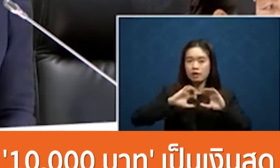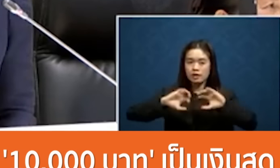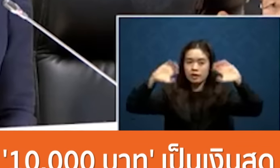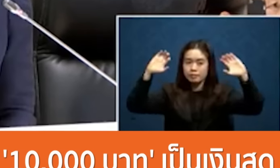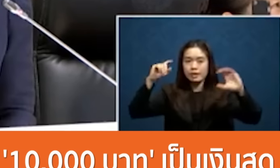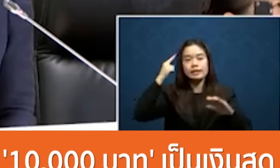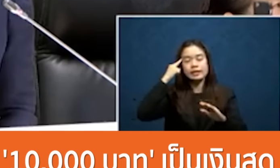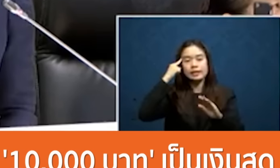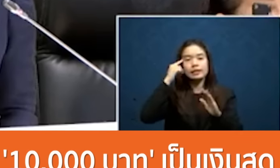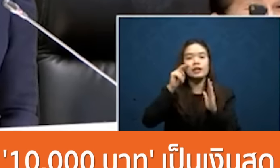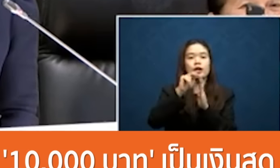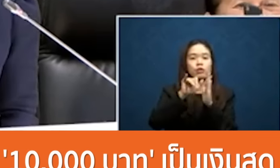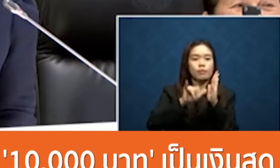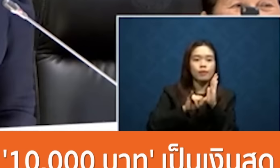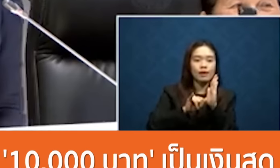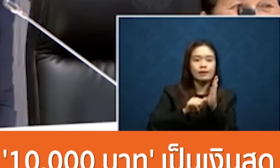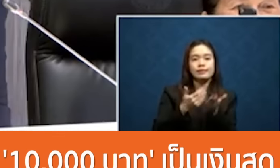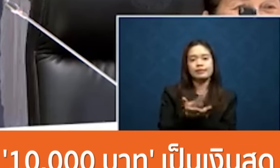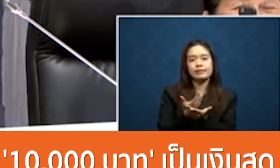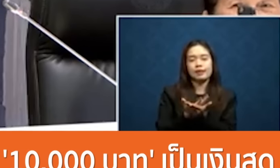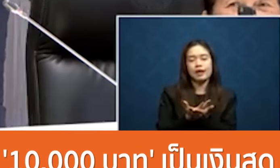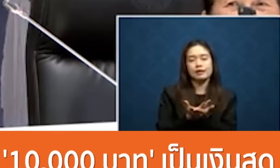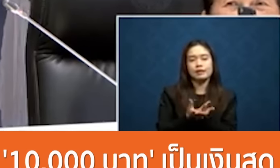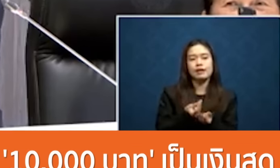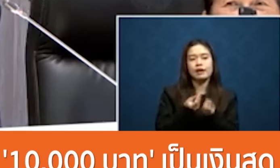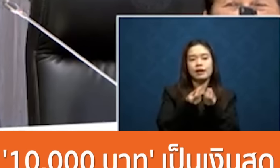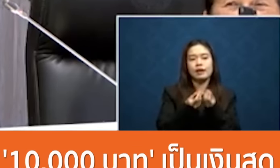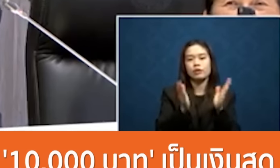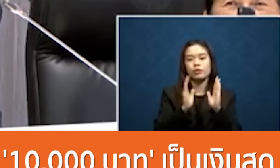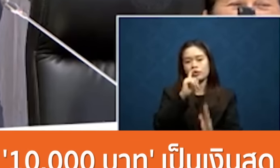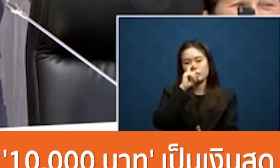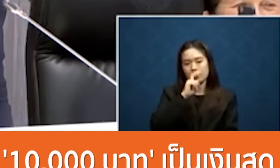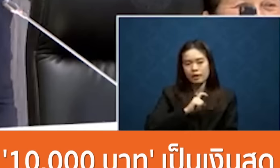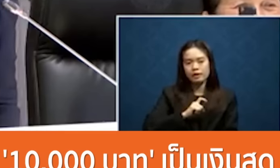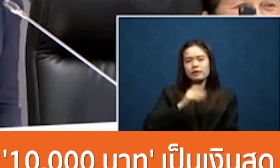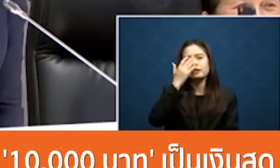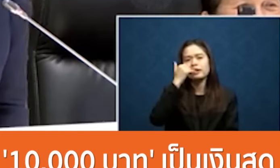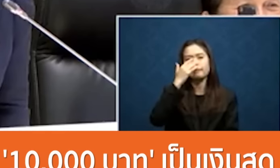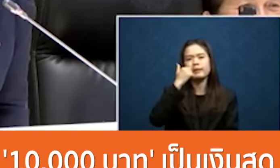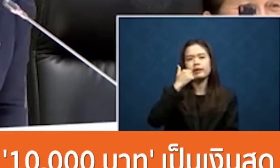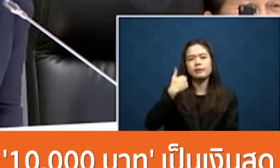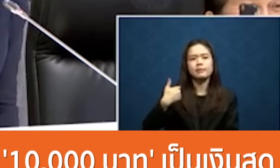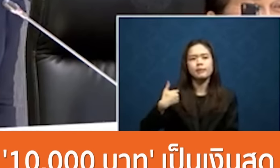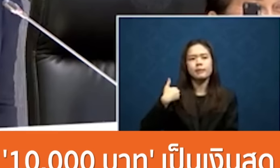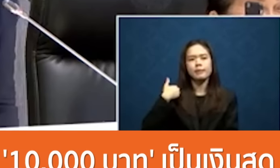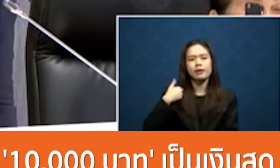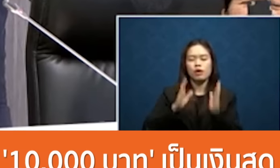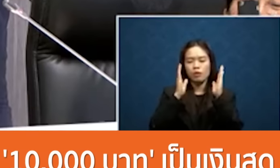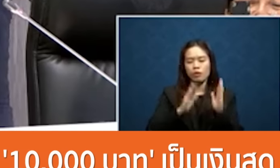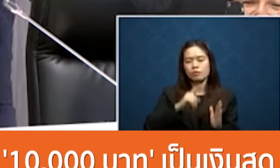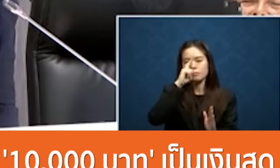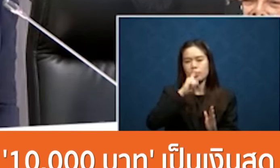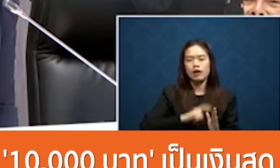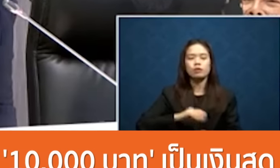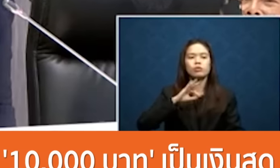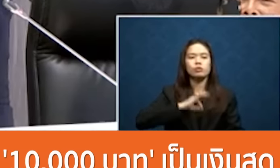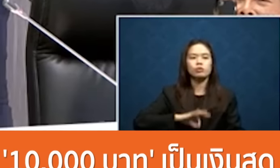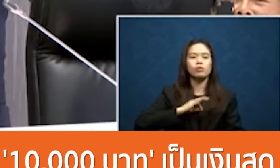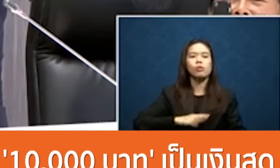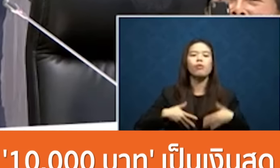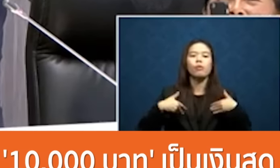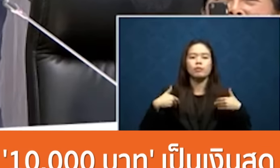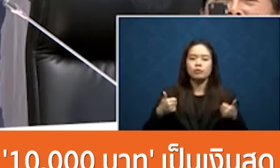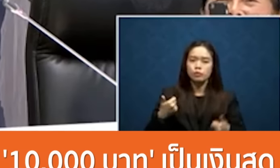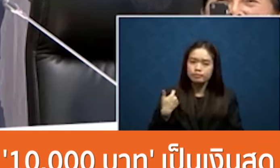เงินประชาชนคนไทยอยู่แล้วทำไมไม่ทำให้ประชาชนคนไทยมีความสุขมันเหมือนจะเพิ่ม